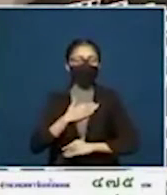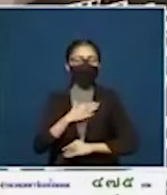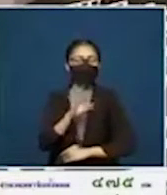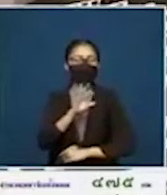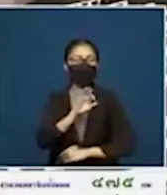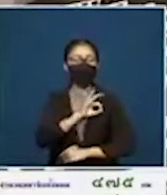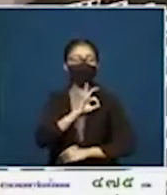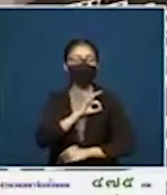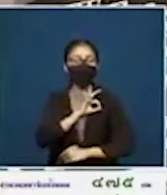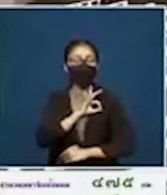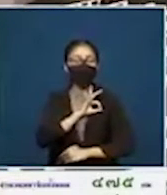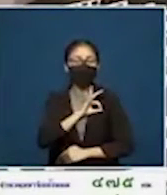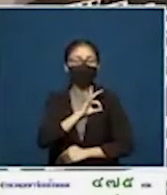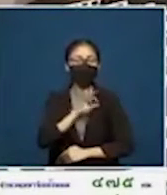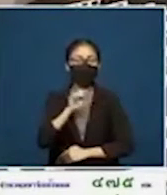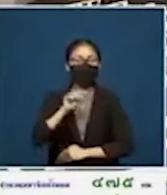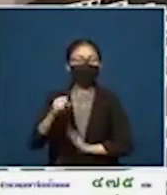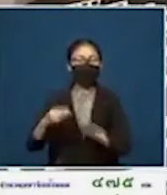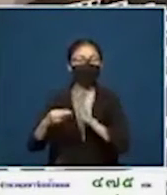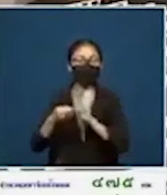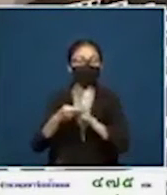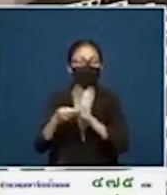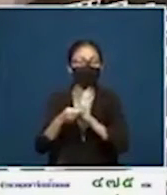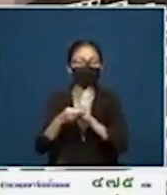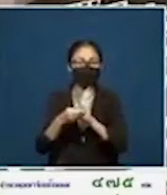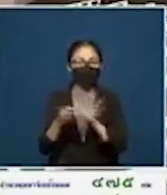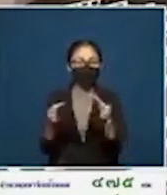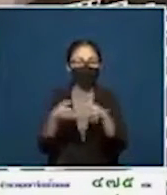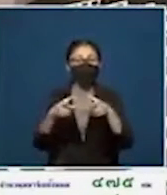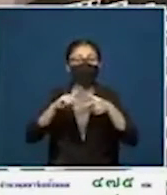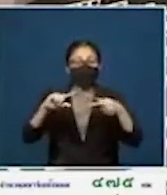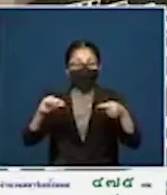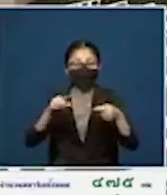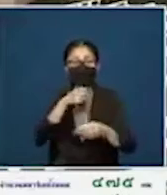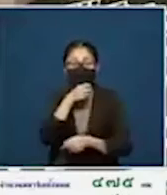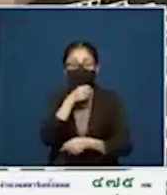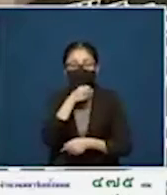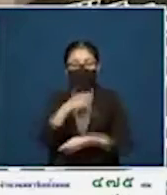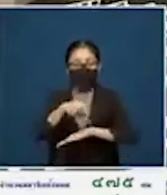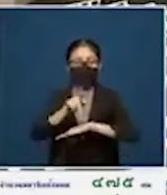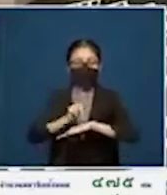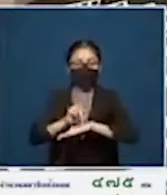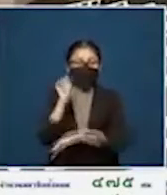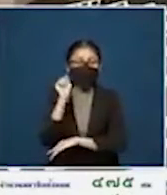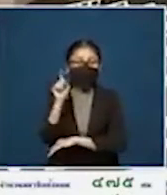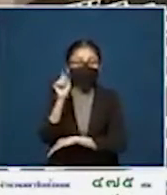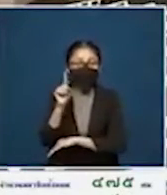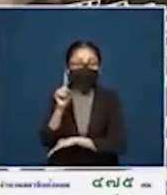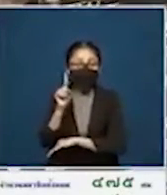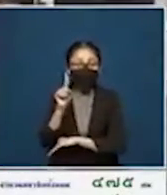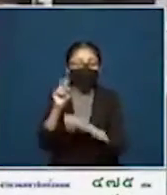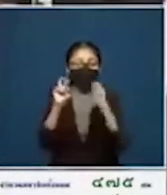อ่าก็จะเข้าสู่วันละตามปกติเขามันแต่เมื่อวานนี้พรรคก้าวไกลเนี่ยเขาเสนอให้ที่ประชุม